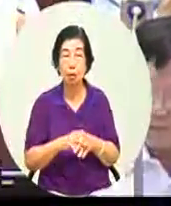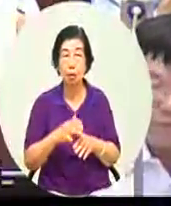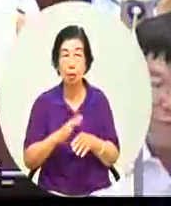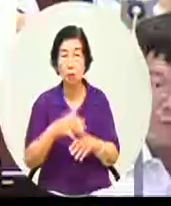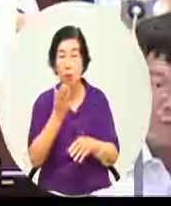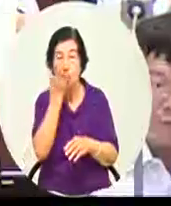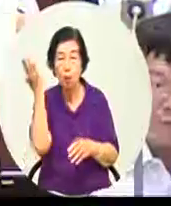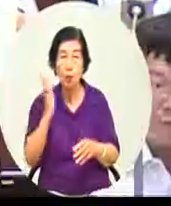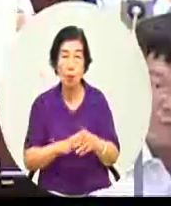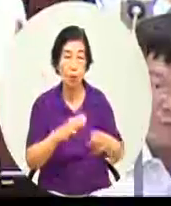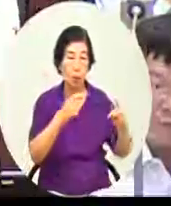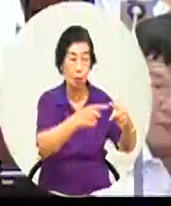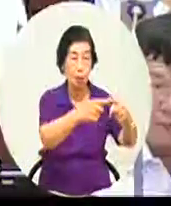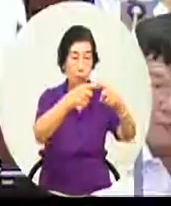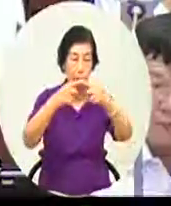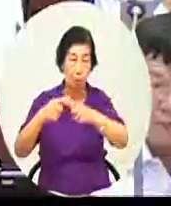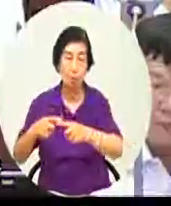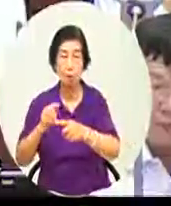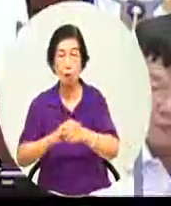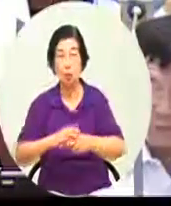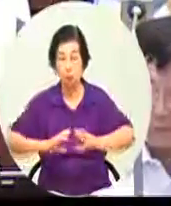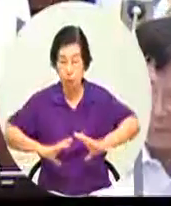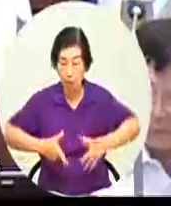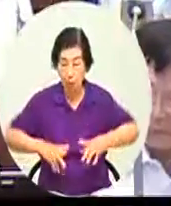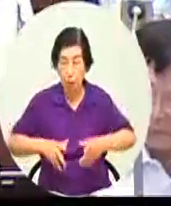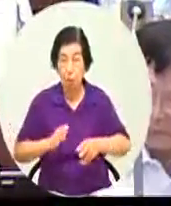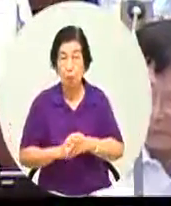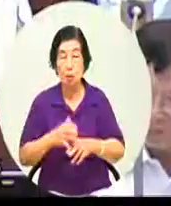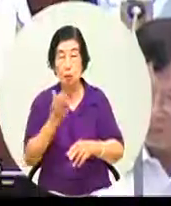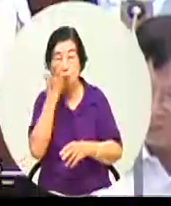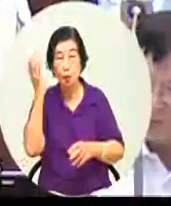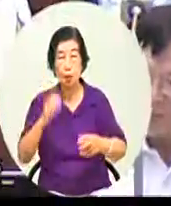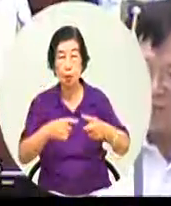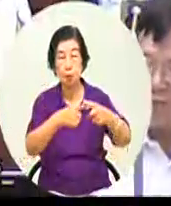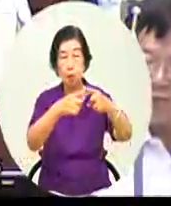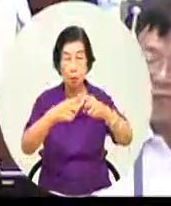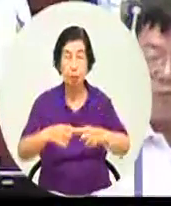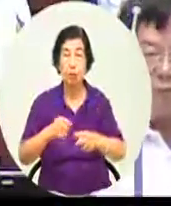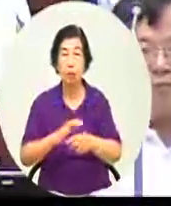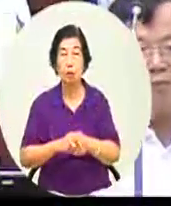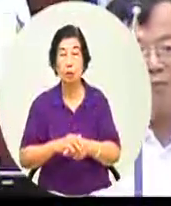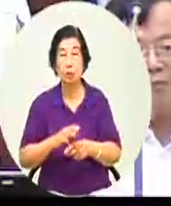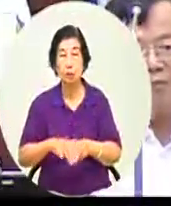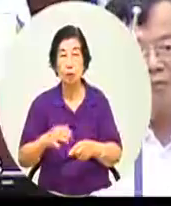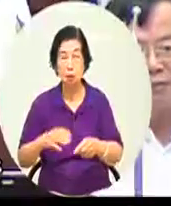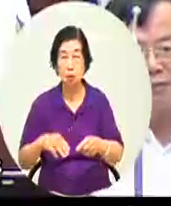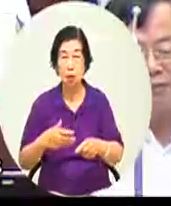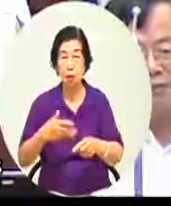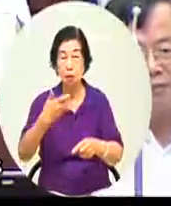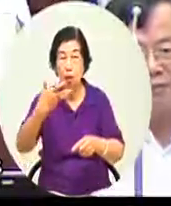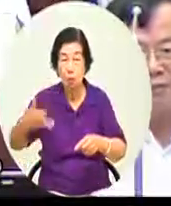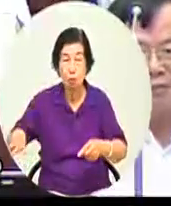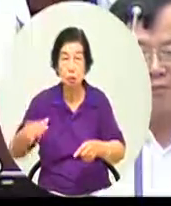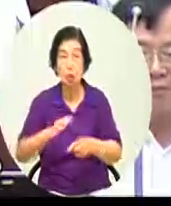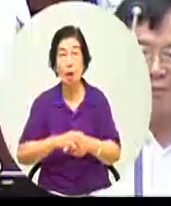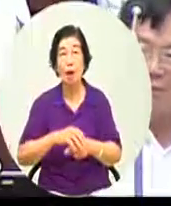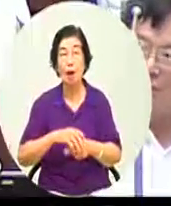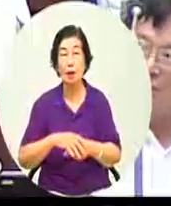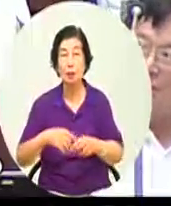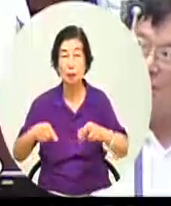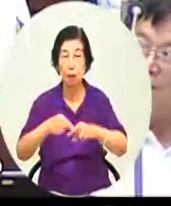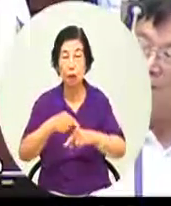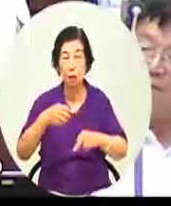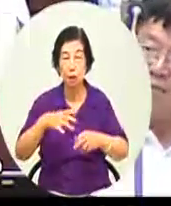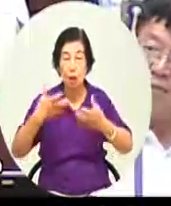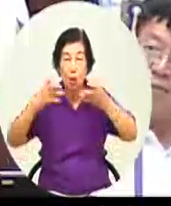其他的县市，包括国际的旅客。那像水域的活动，我们最近推出一系列，包括金狮湖、爱河跟莲池潭，来了